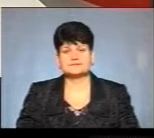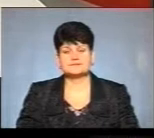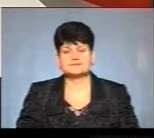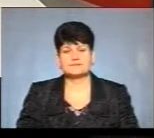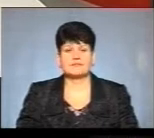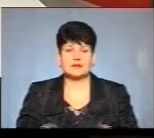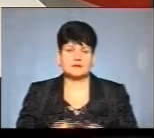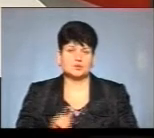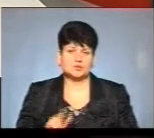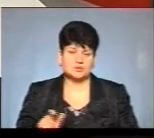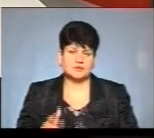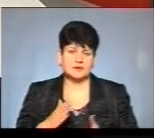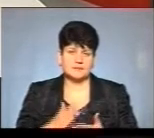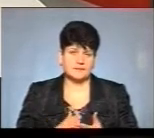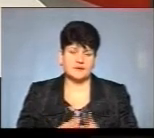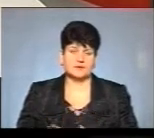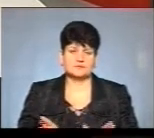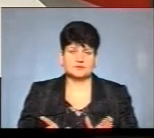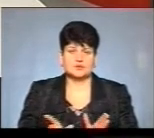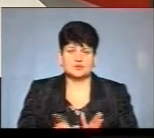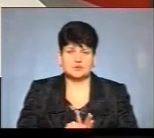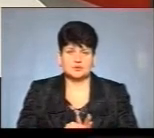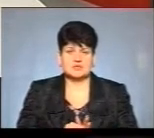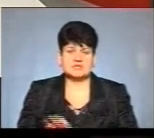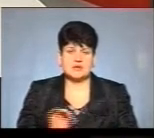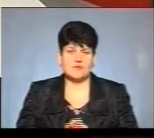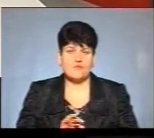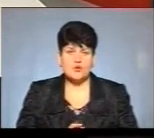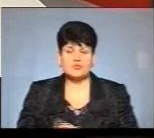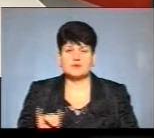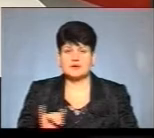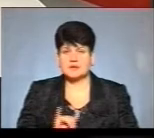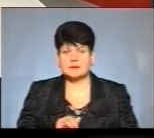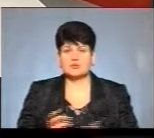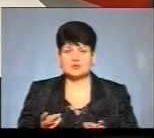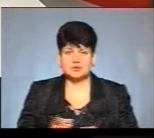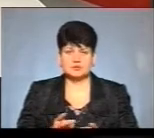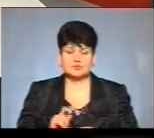також люди, які мають супутні якісь захворювання і теж